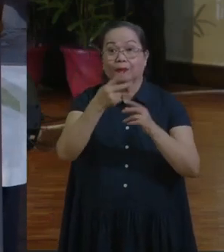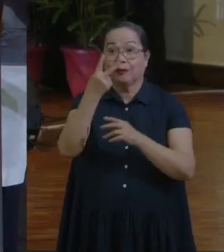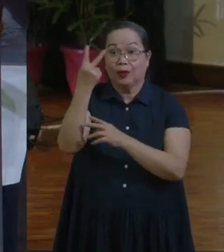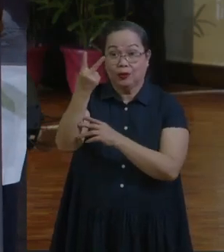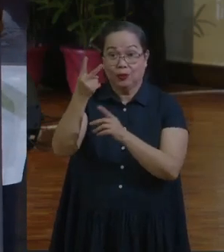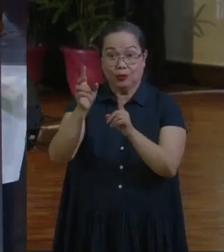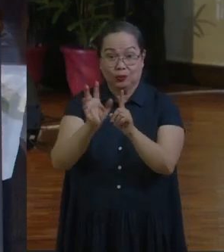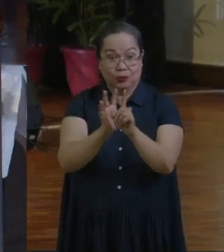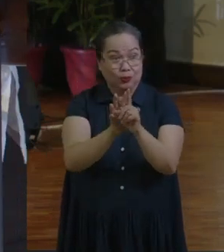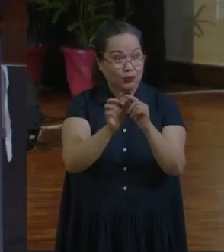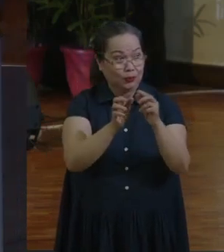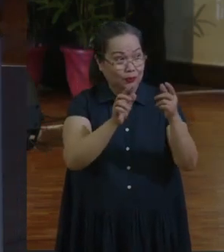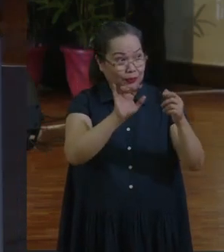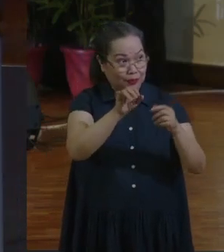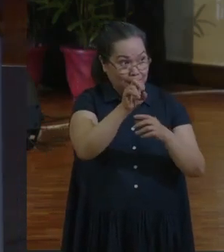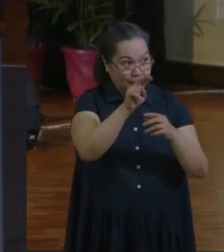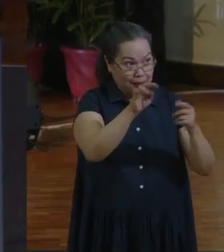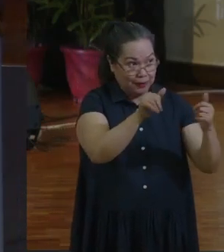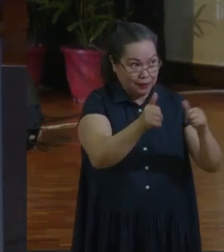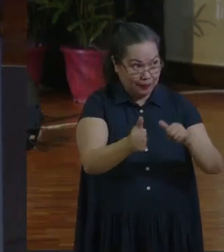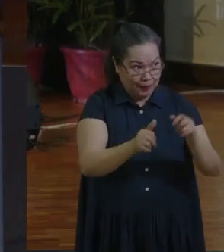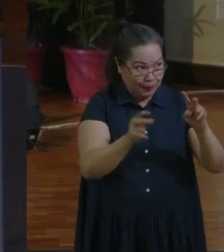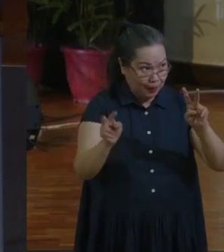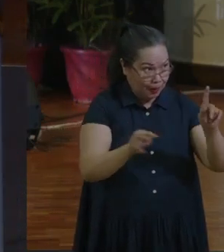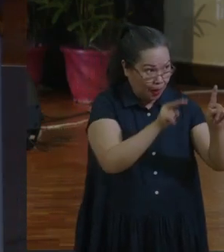disipulo ni John the Baptist.